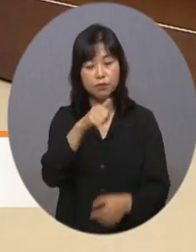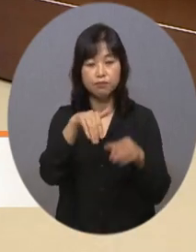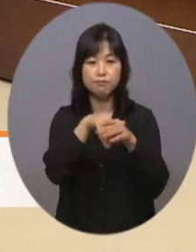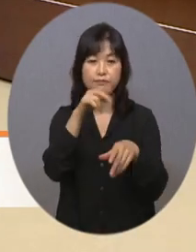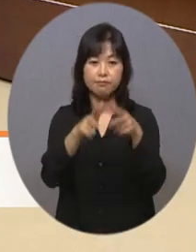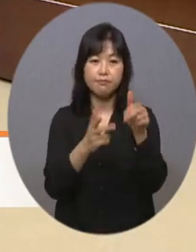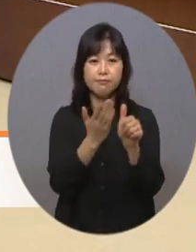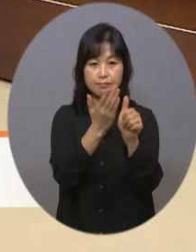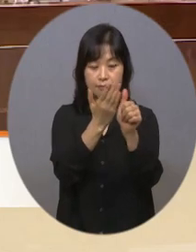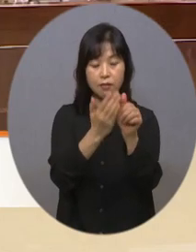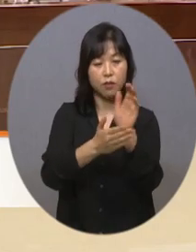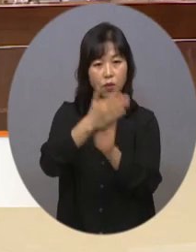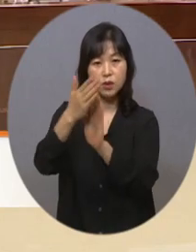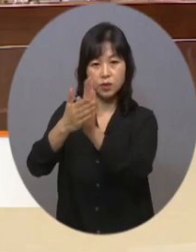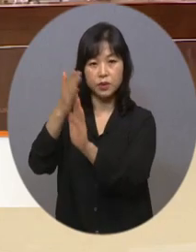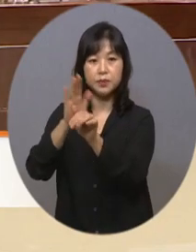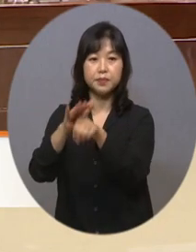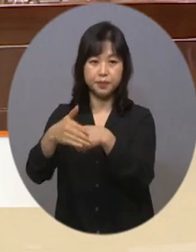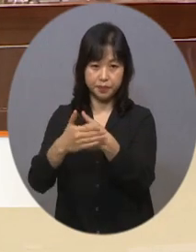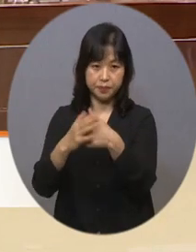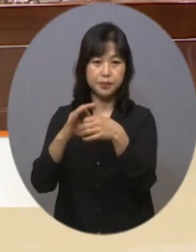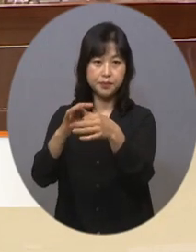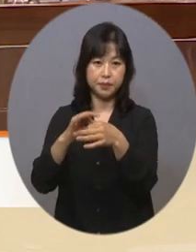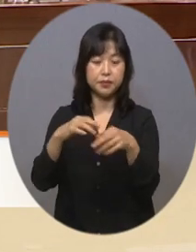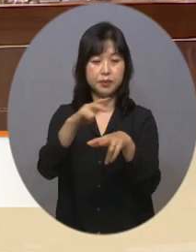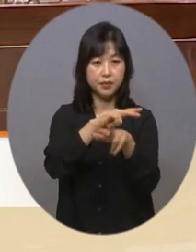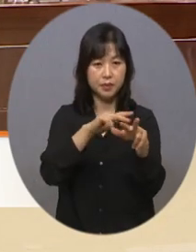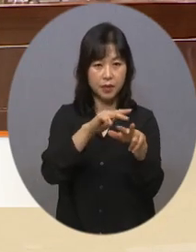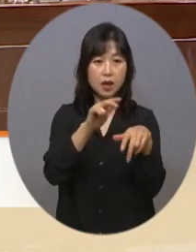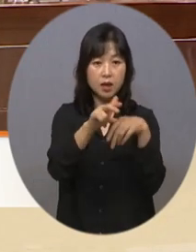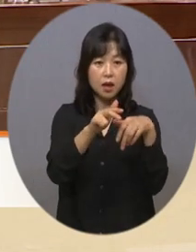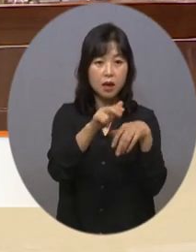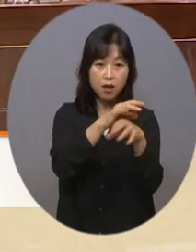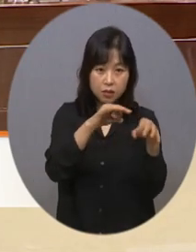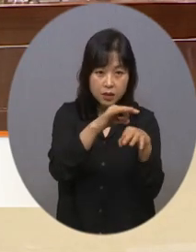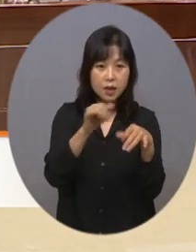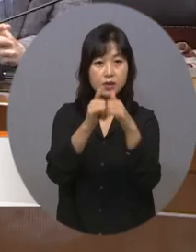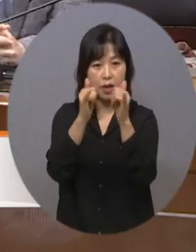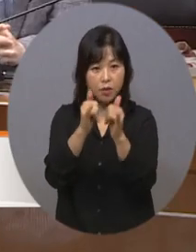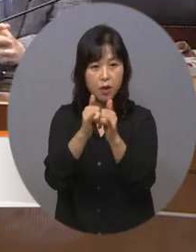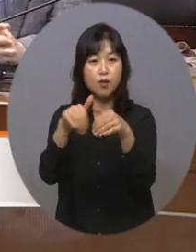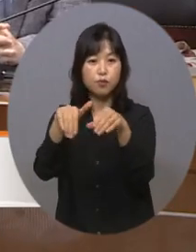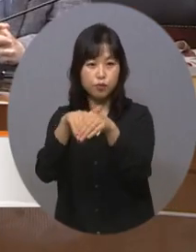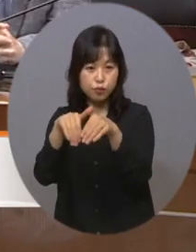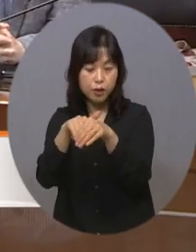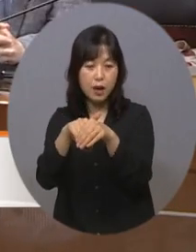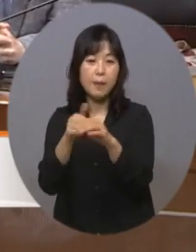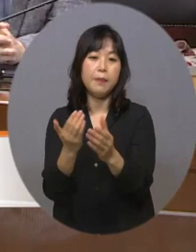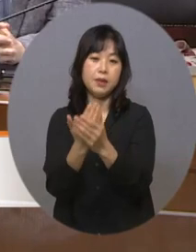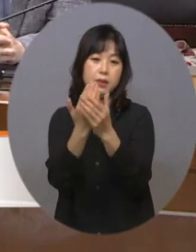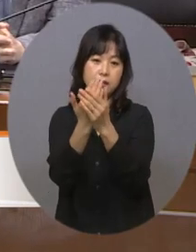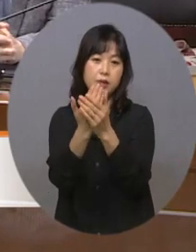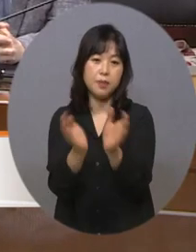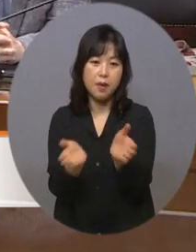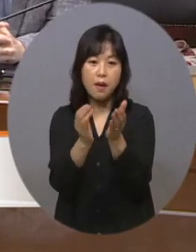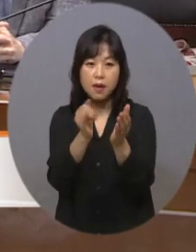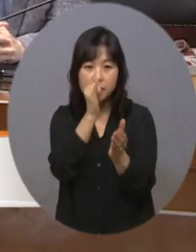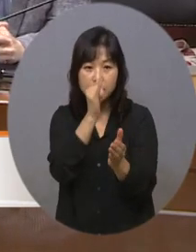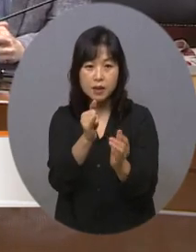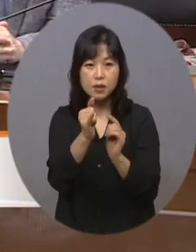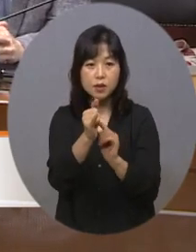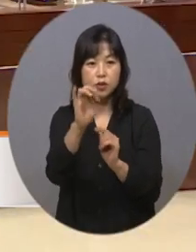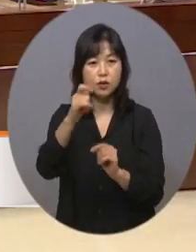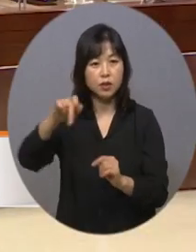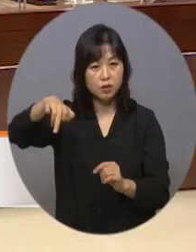육성하고 도시 간 협력을 통해 경제적, 사회적, 문화적 발전을 장려하는 유네스코의